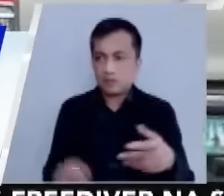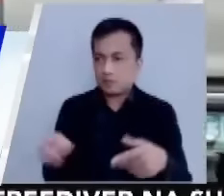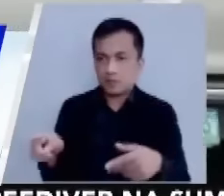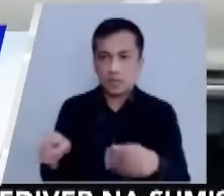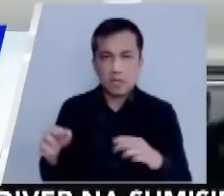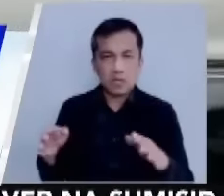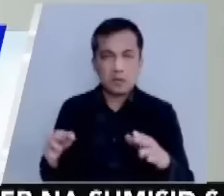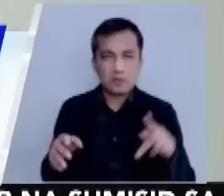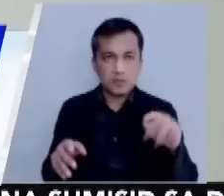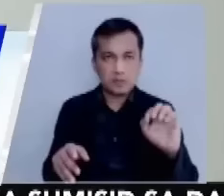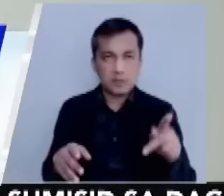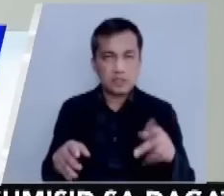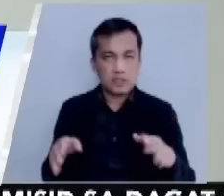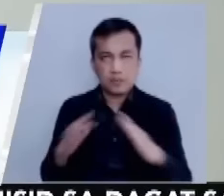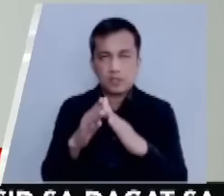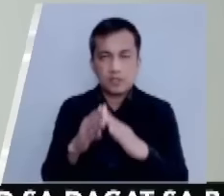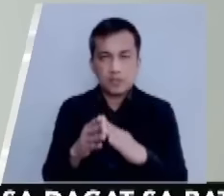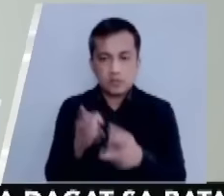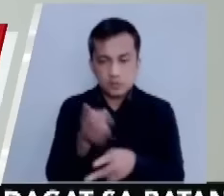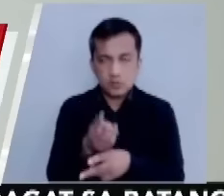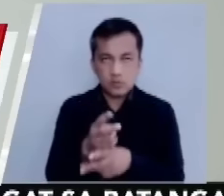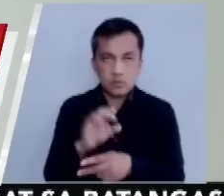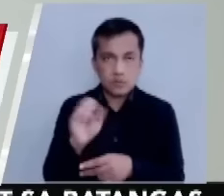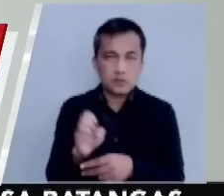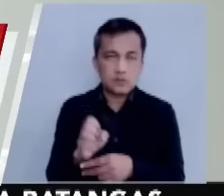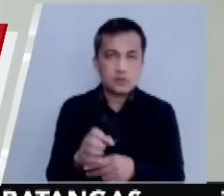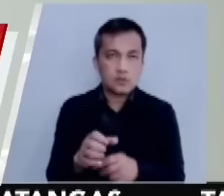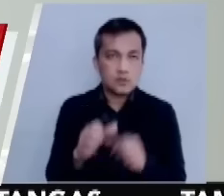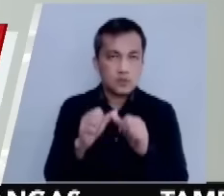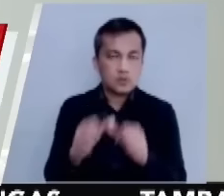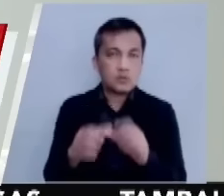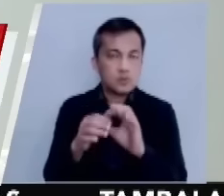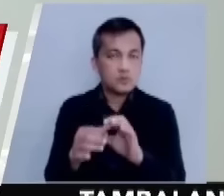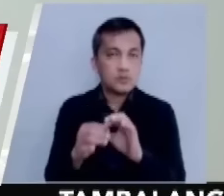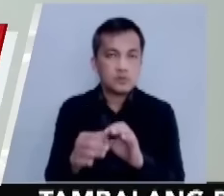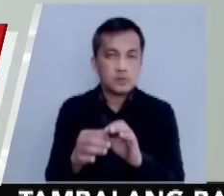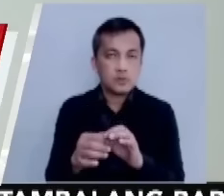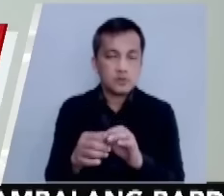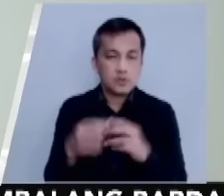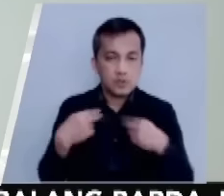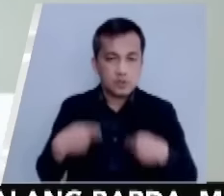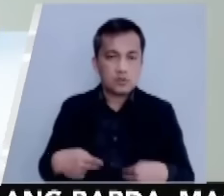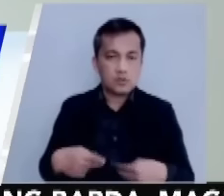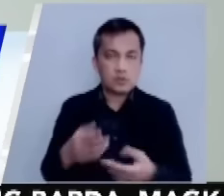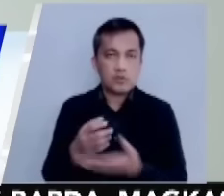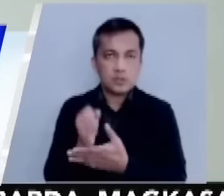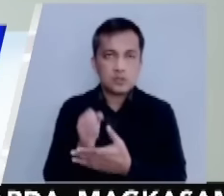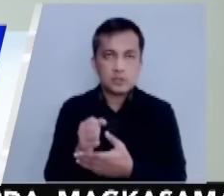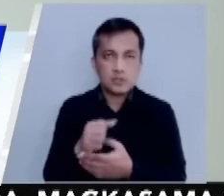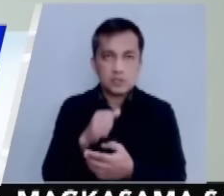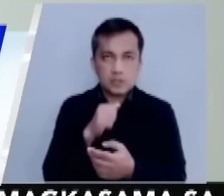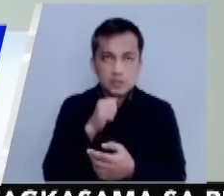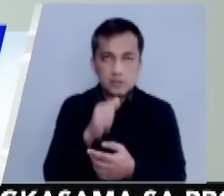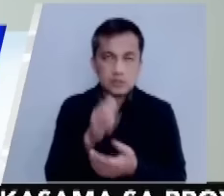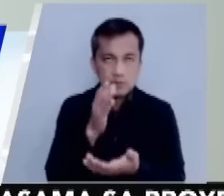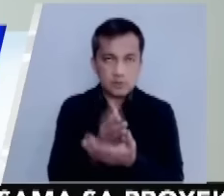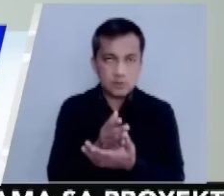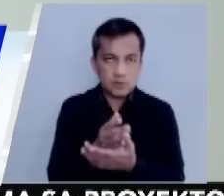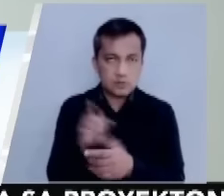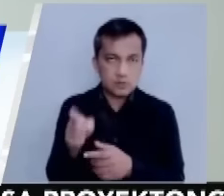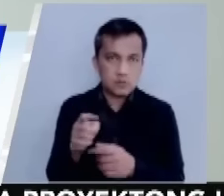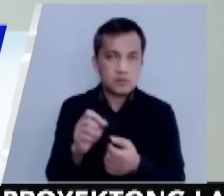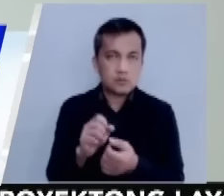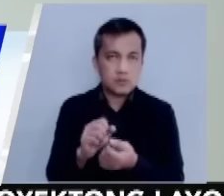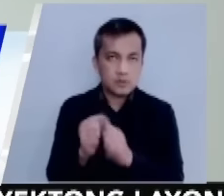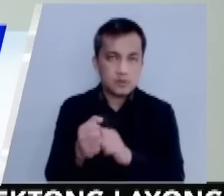tututukan nila ang kaso. Ongoing po ang coordination natin with the human rights na hindi natin lulubayan para nang sa gayon magkaroon din ng justisya